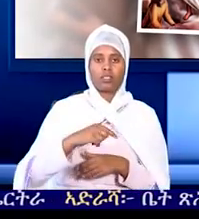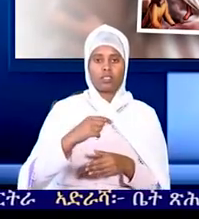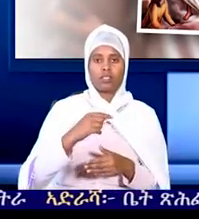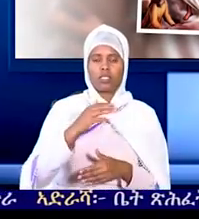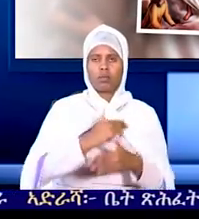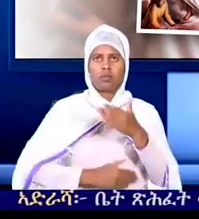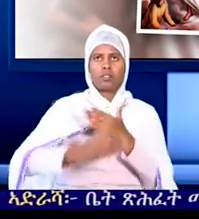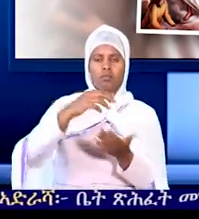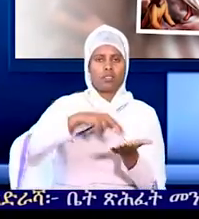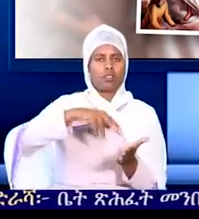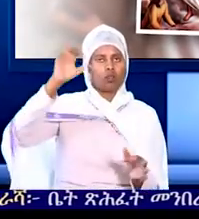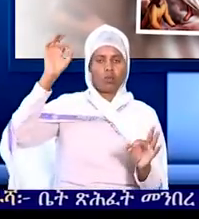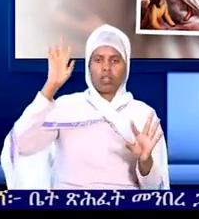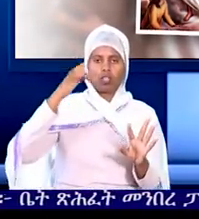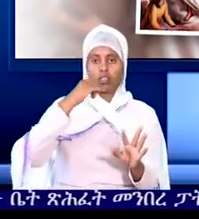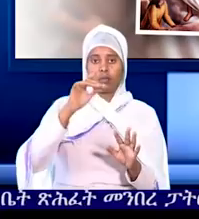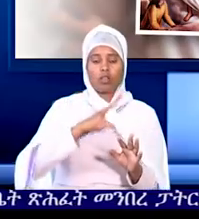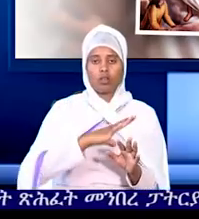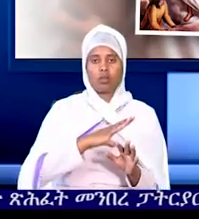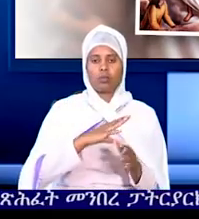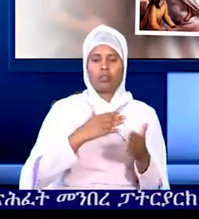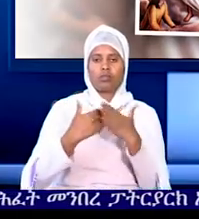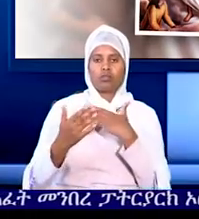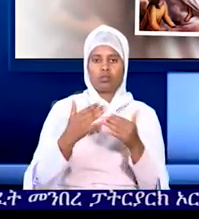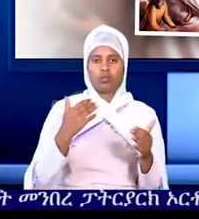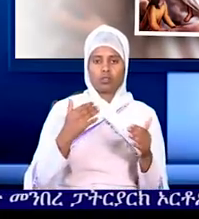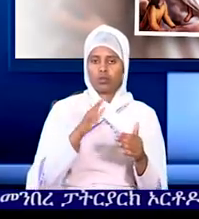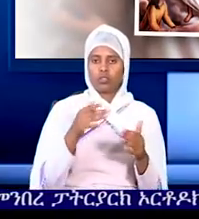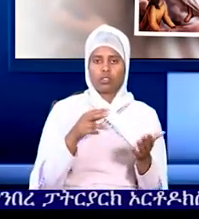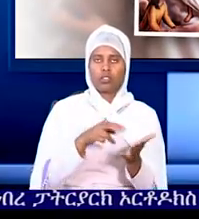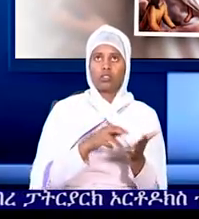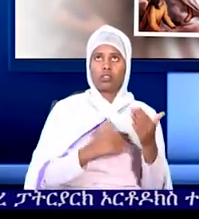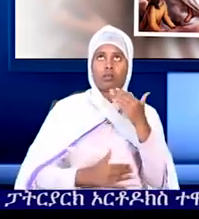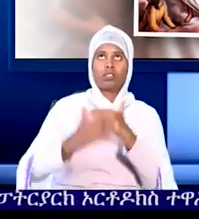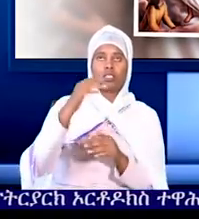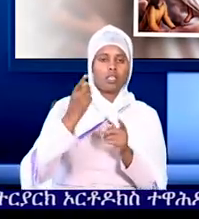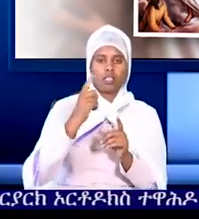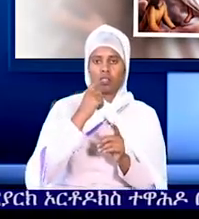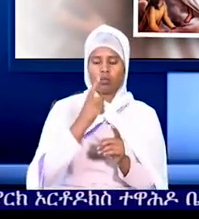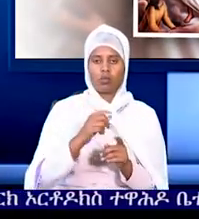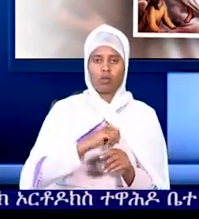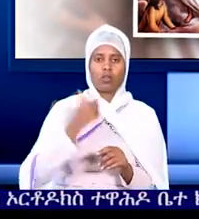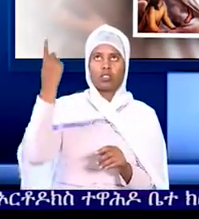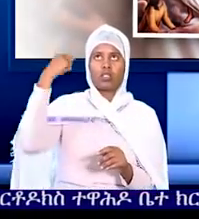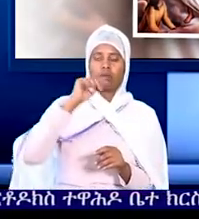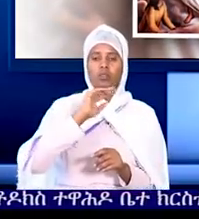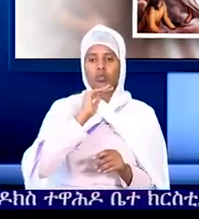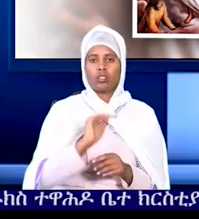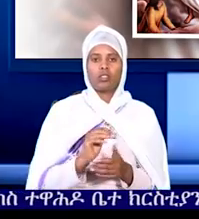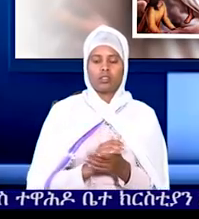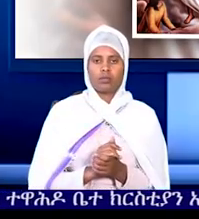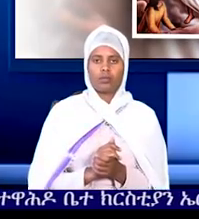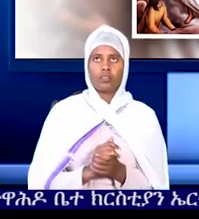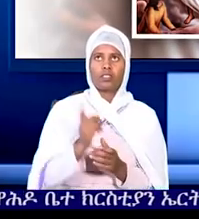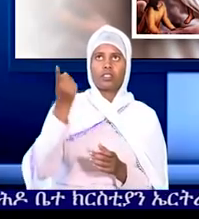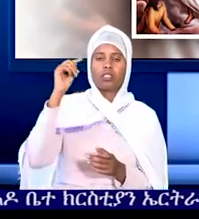ዝወረደ ንሰማይ ዝዓርግ የሎን ካብ ፍጡር ንሰማይ ዝዓረገ የሎን።